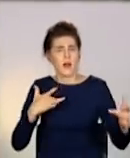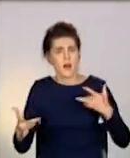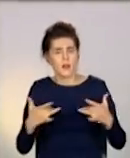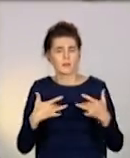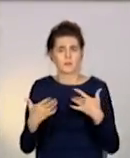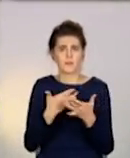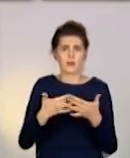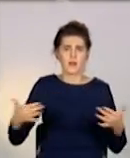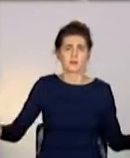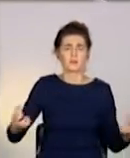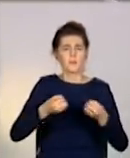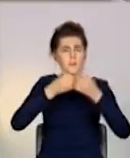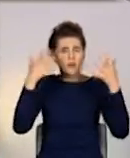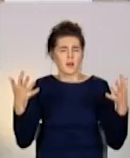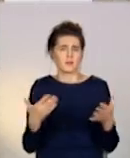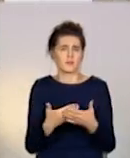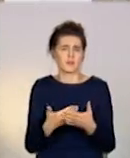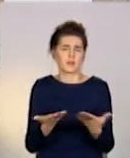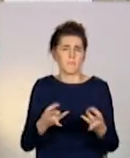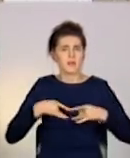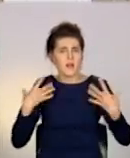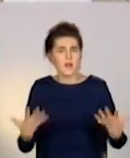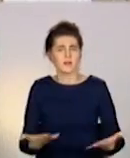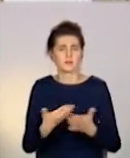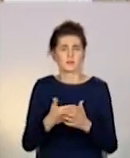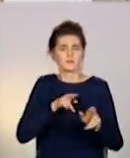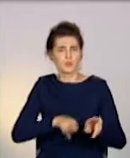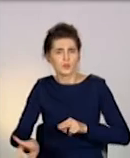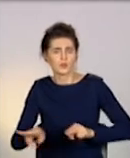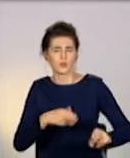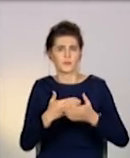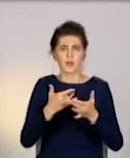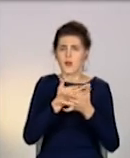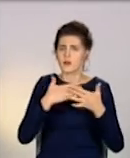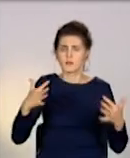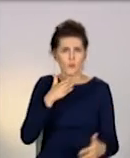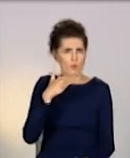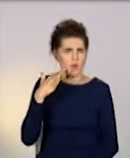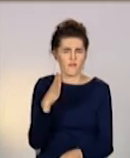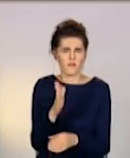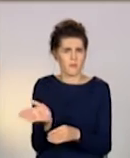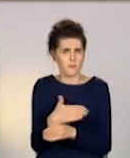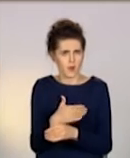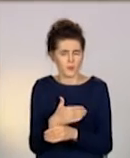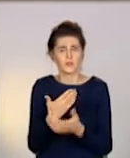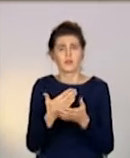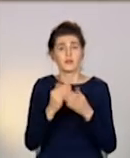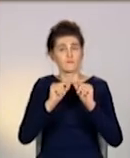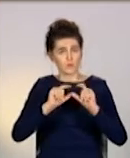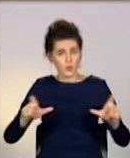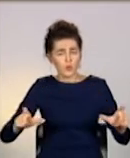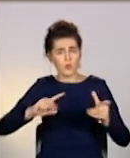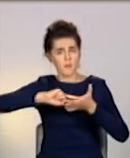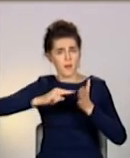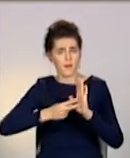Вистави, дитячі свята та похід на ковзанку. Кожен клас і цілі паралелі організовують щось своє. В школі заплановані